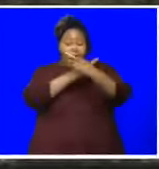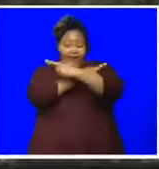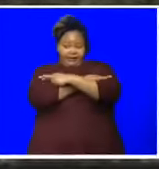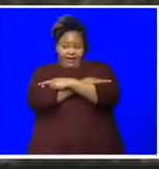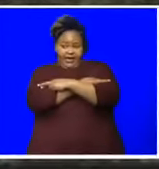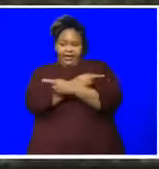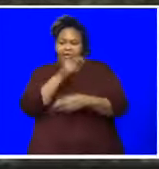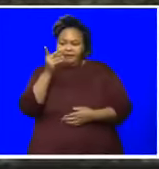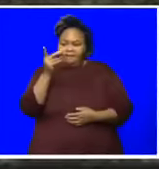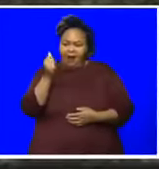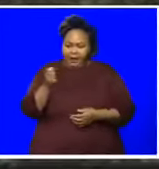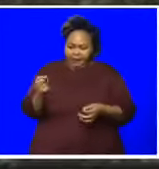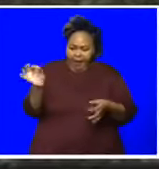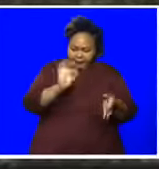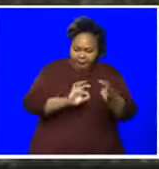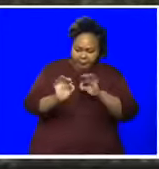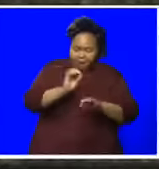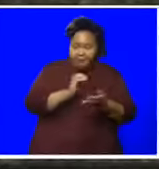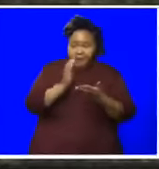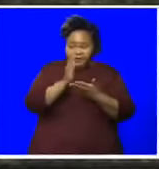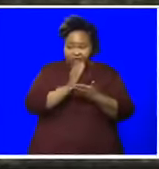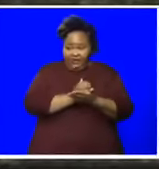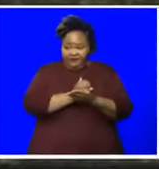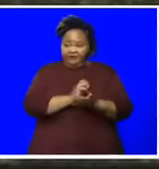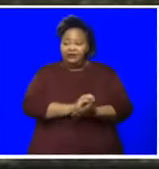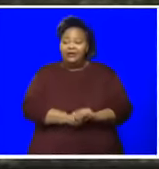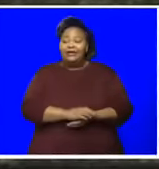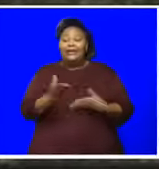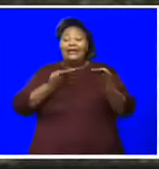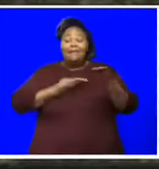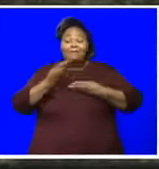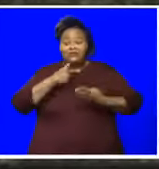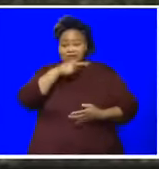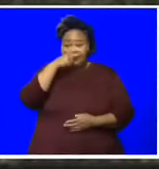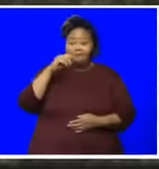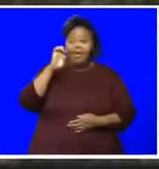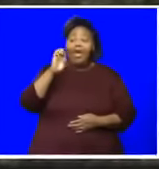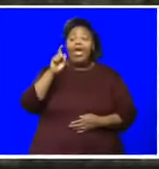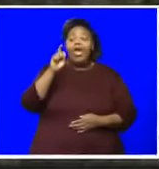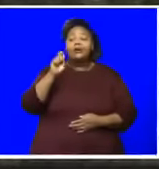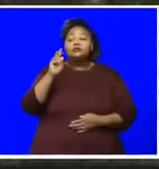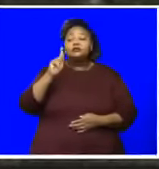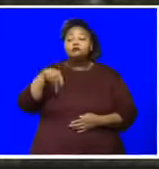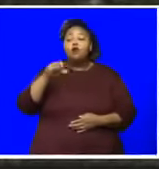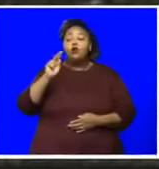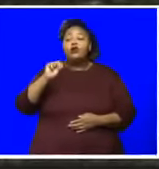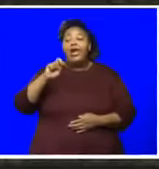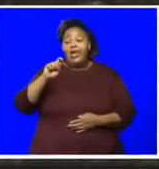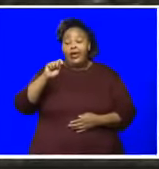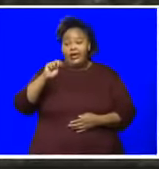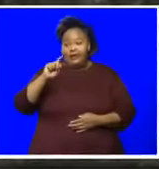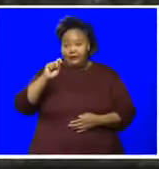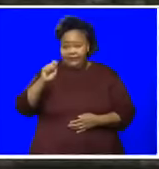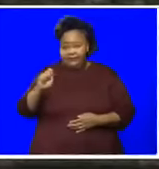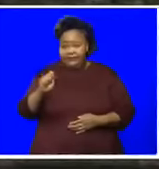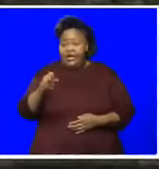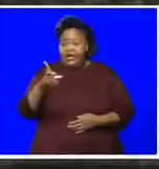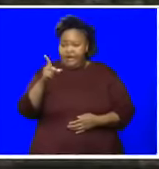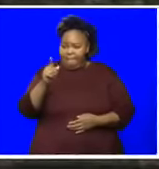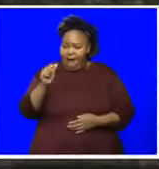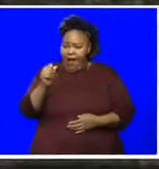la mshinini ukuthi abengena njani abo onke lawo maswati la retire and lendzaba lena iphumile